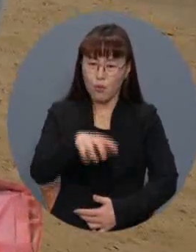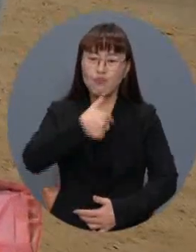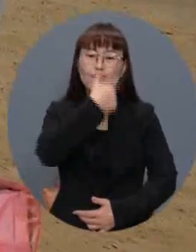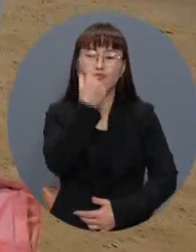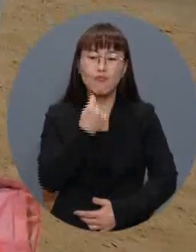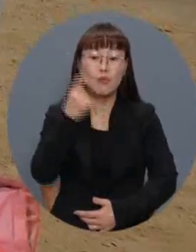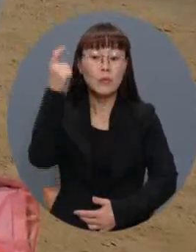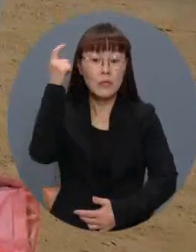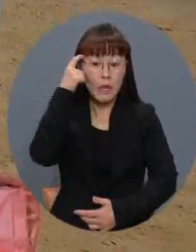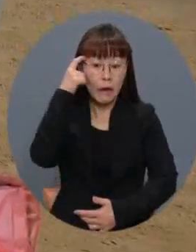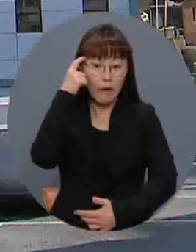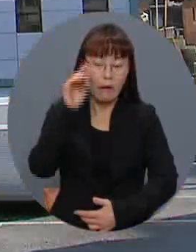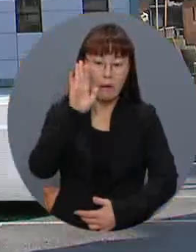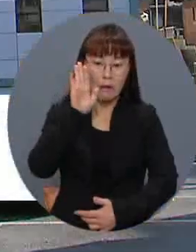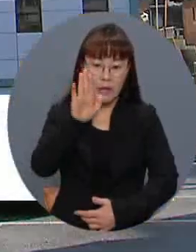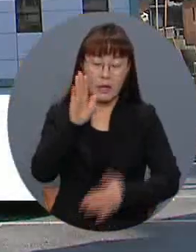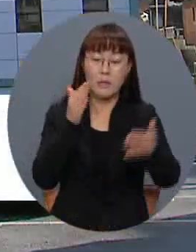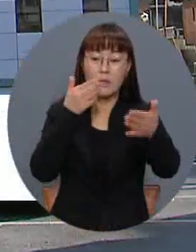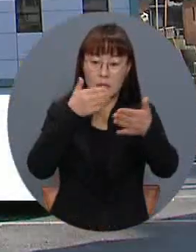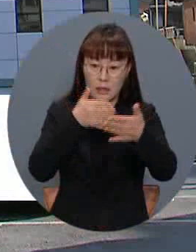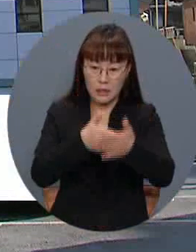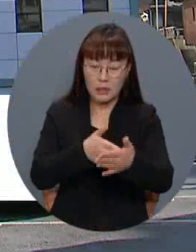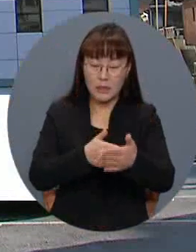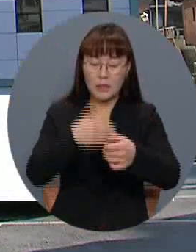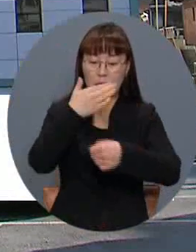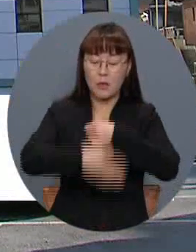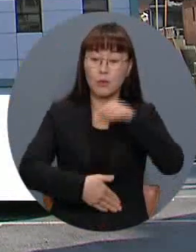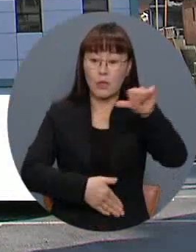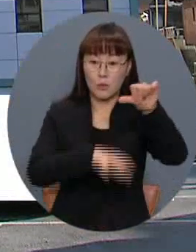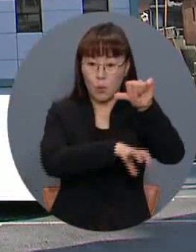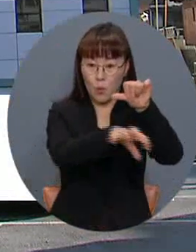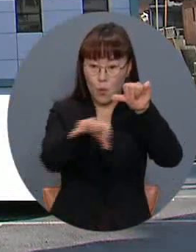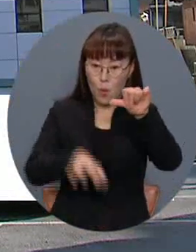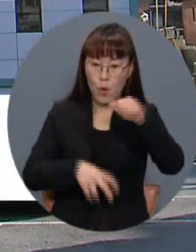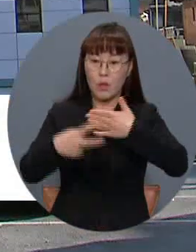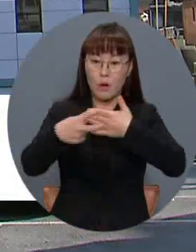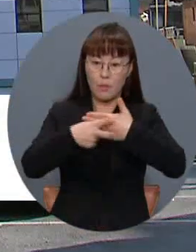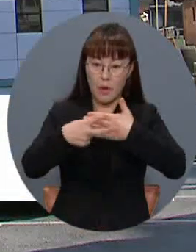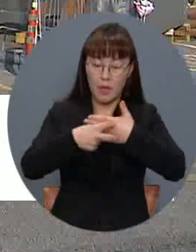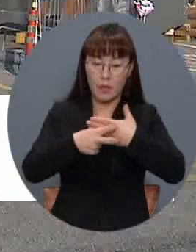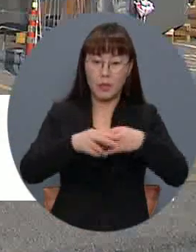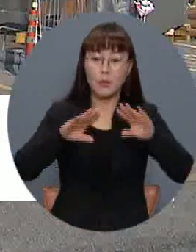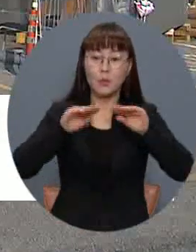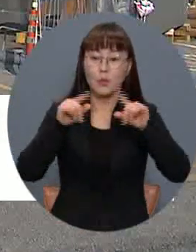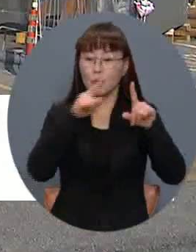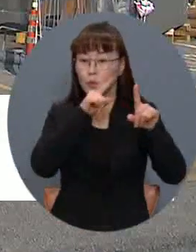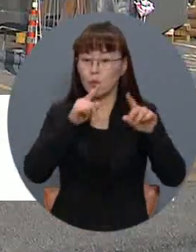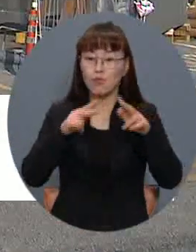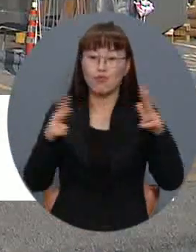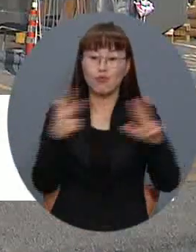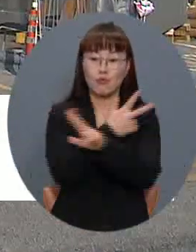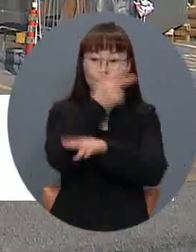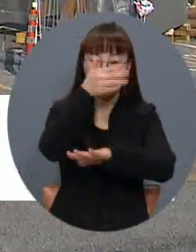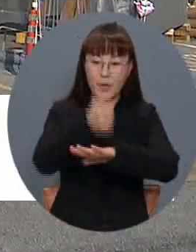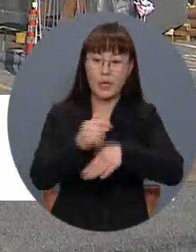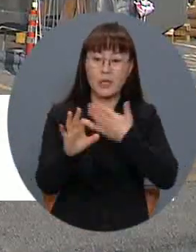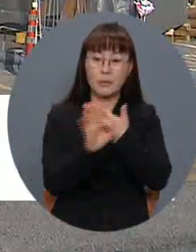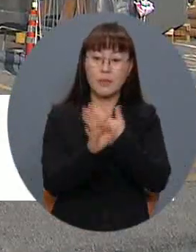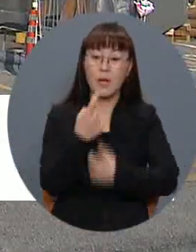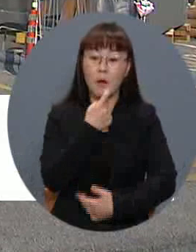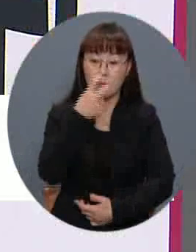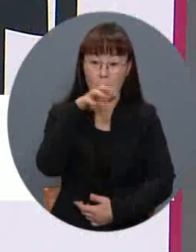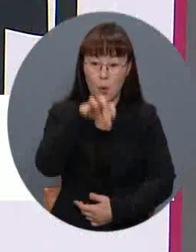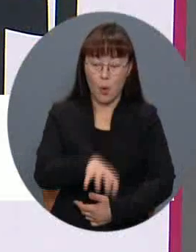판단하고 내일까지 대구 5개 병원에서 주말 임시선별검사소를 운영합니다. 대구